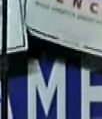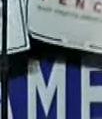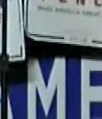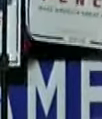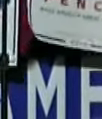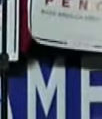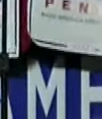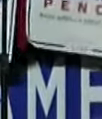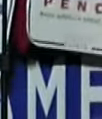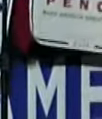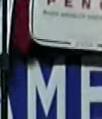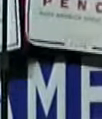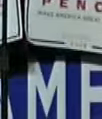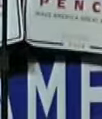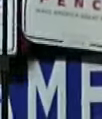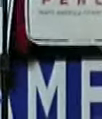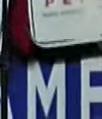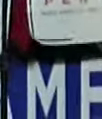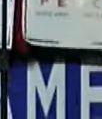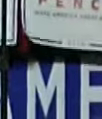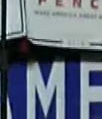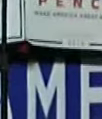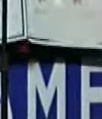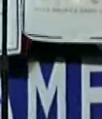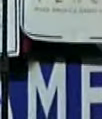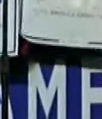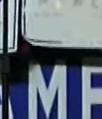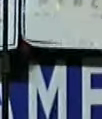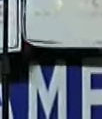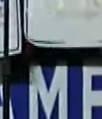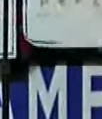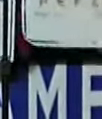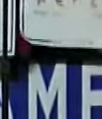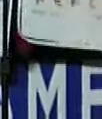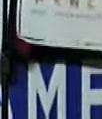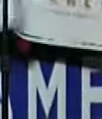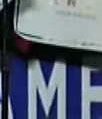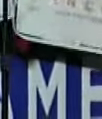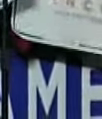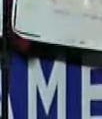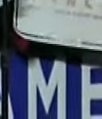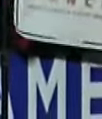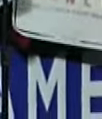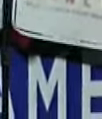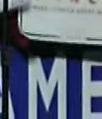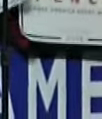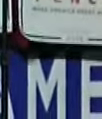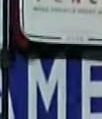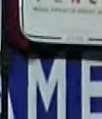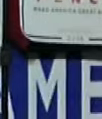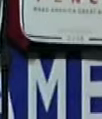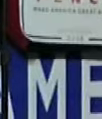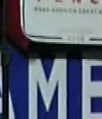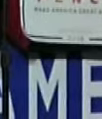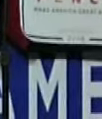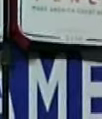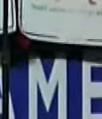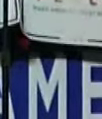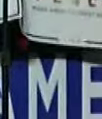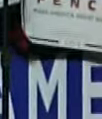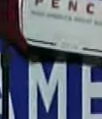They talk about it. It's one of the great political phenomena. Many of them have said it, even some of them who truly,